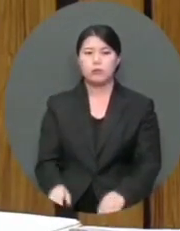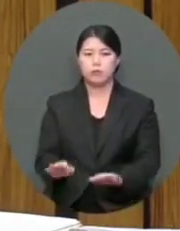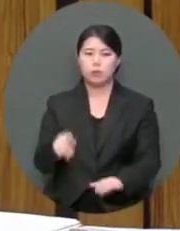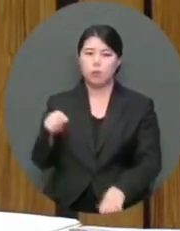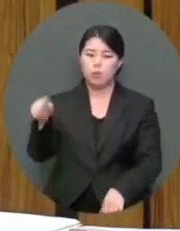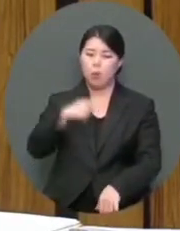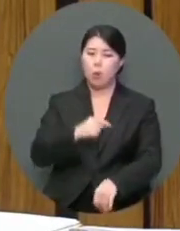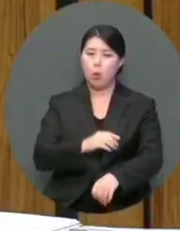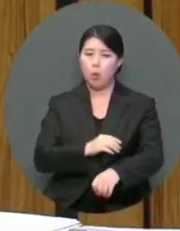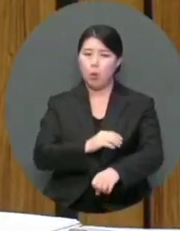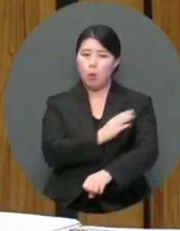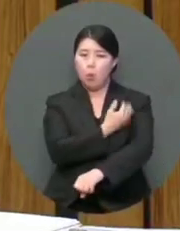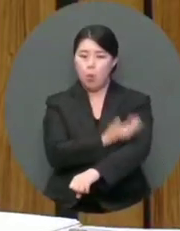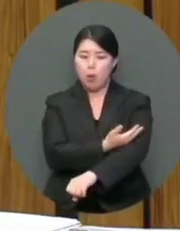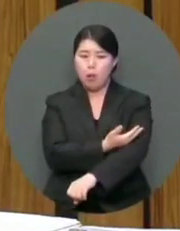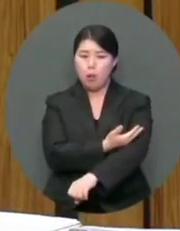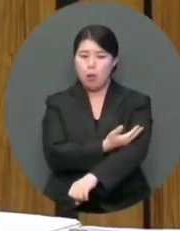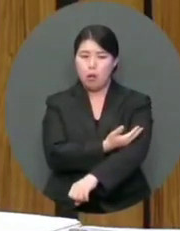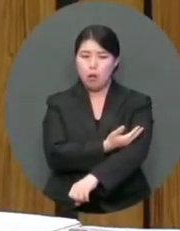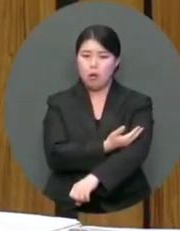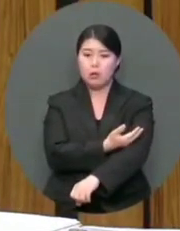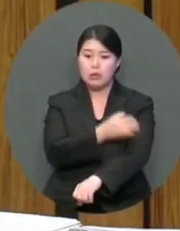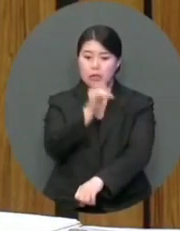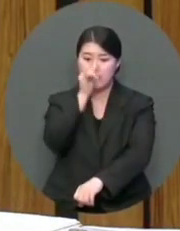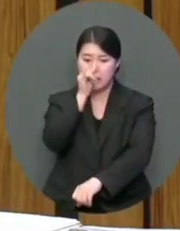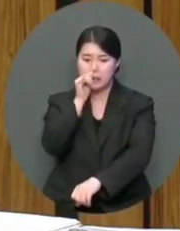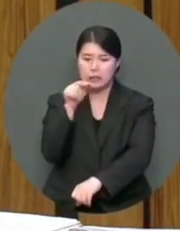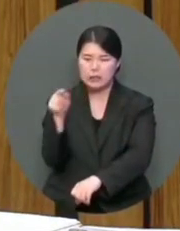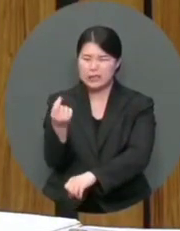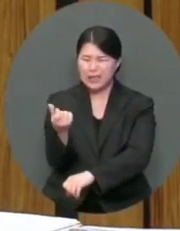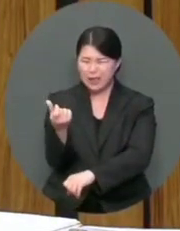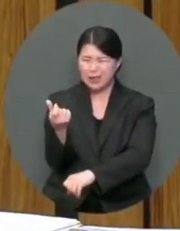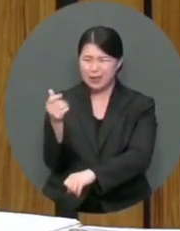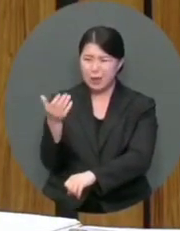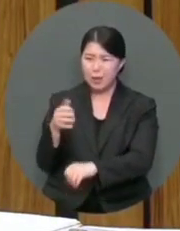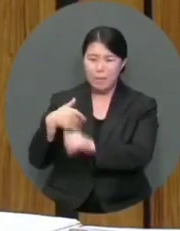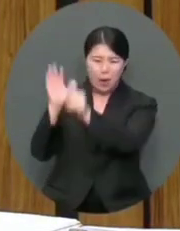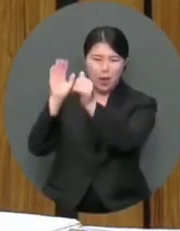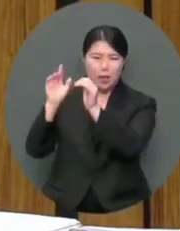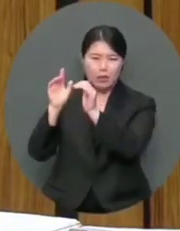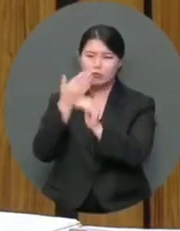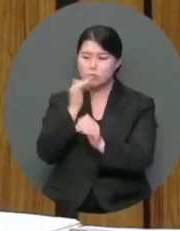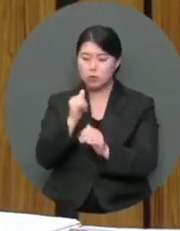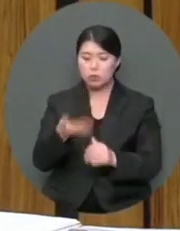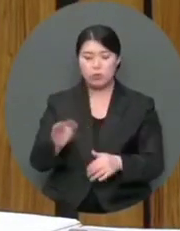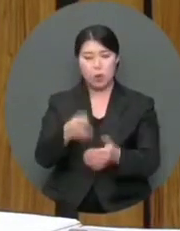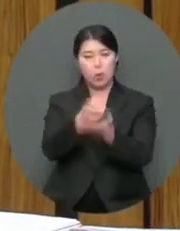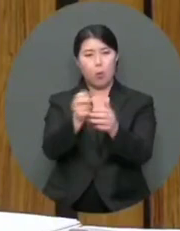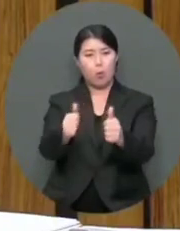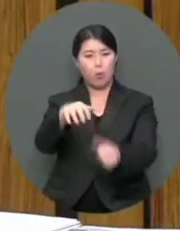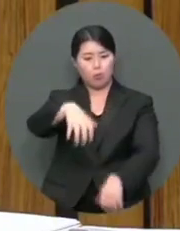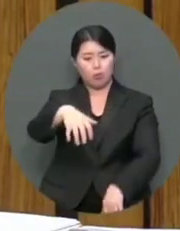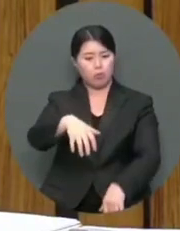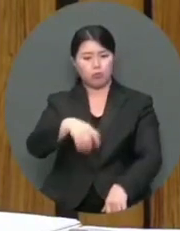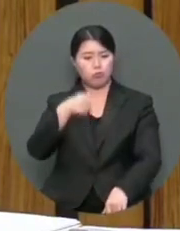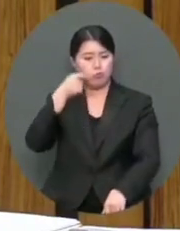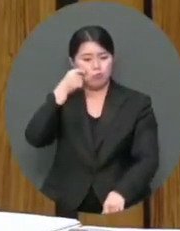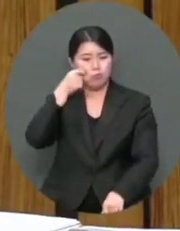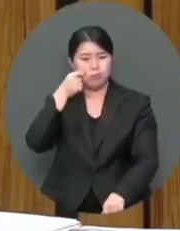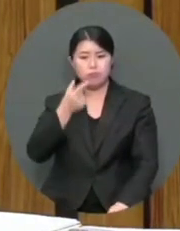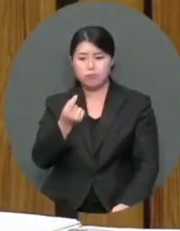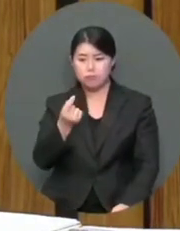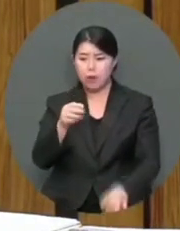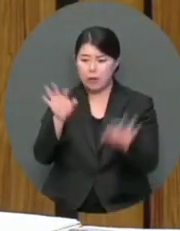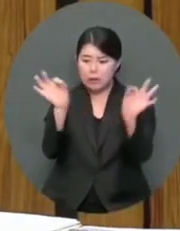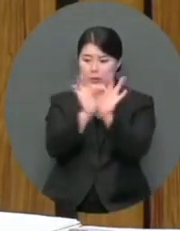소위 권력의 측면에서 봤을 때 적은 곳으로 보내면은 보내기로 하지만 법원은 그럴 수도 없는 거 아니에요 지금. 법원 인사